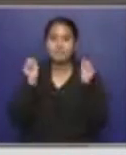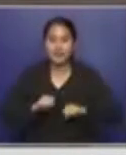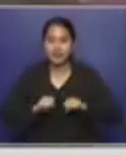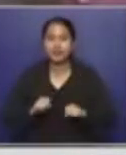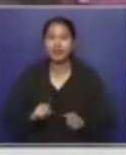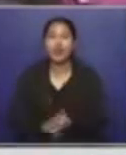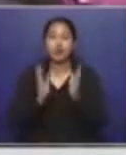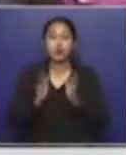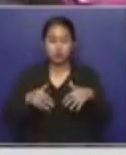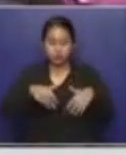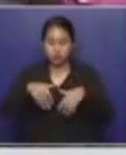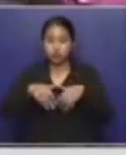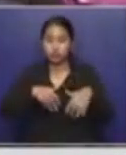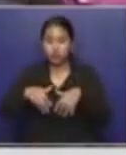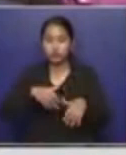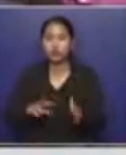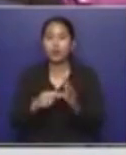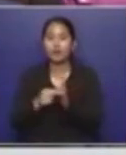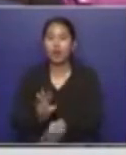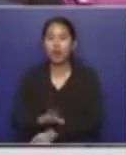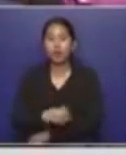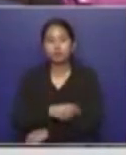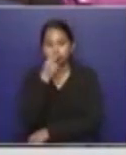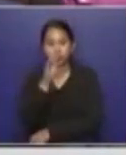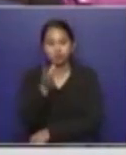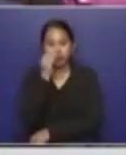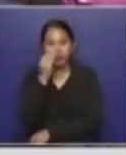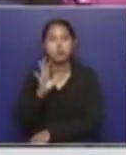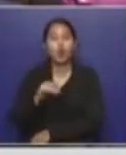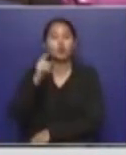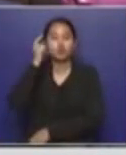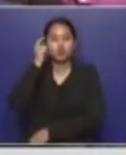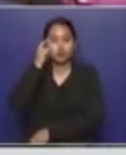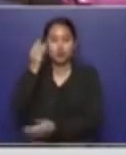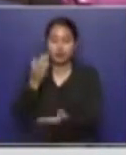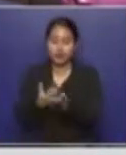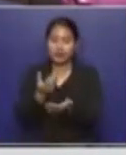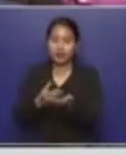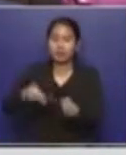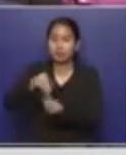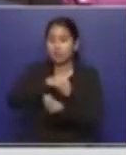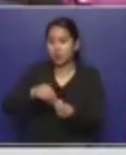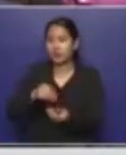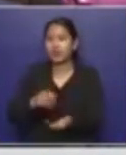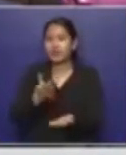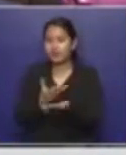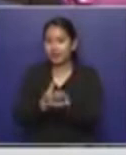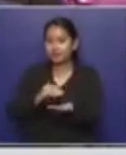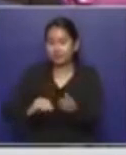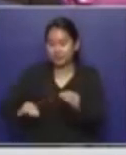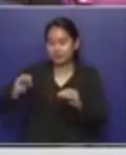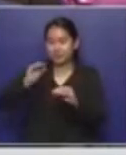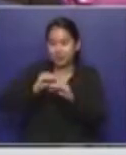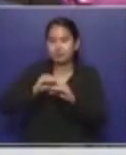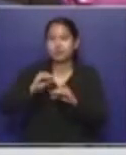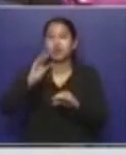นที่อยู่ทางบ้านก็จะได้ทราบด้วยว่าเม็ดเงินที่จะนำไปใช้เพิ่มเติมเป็นโครงการอะไ